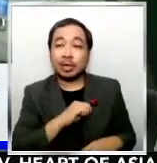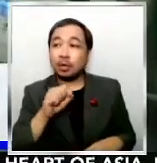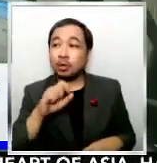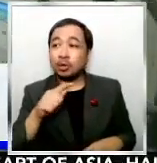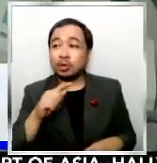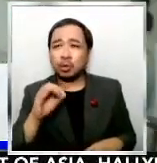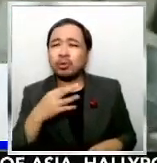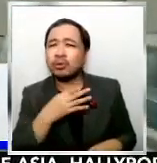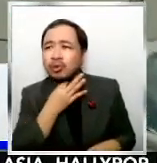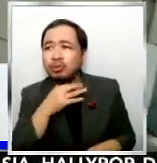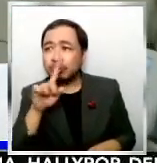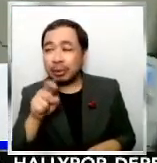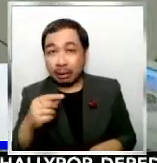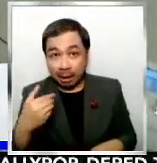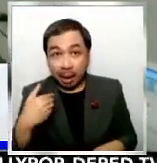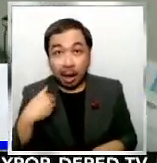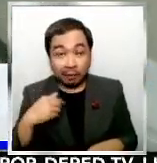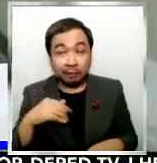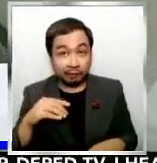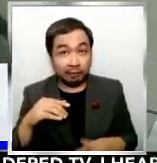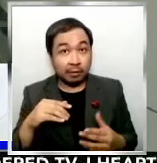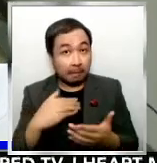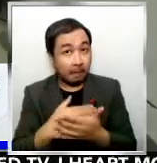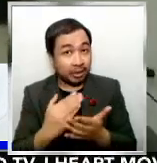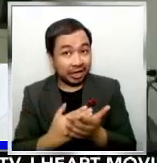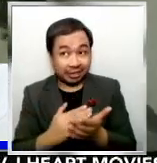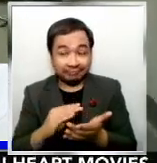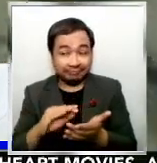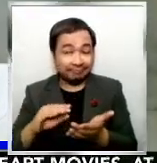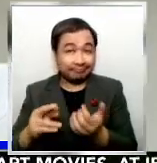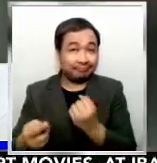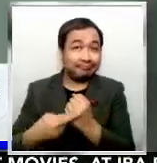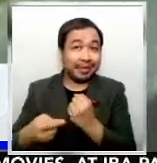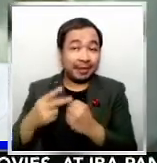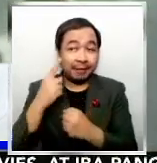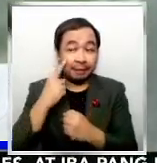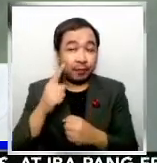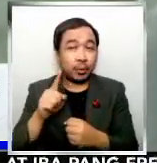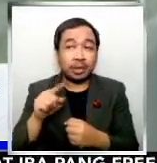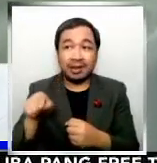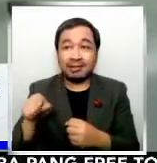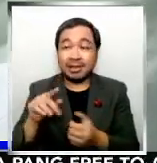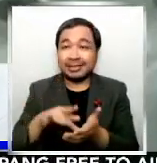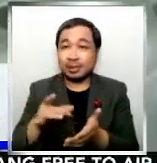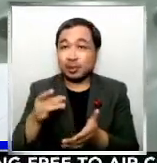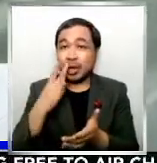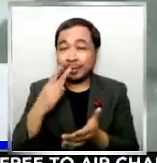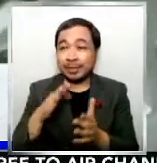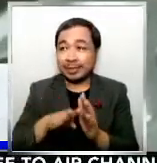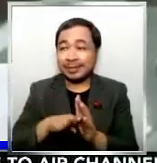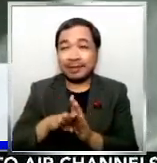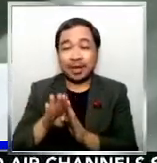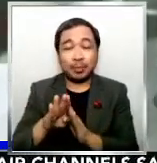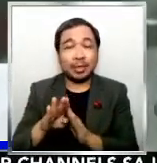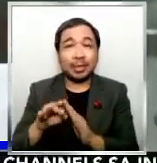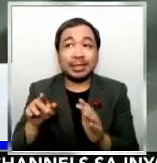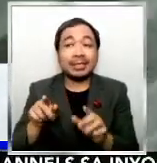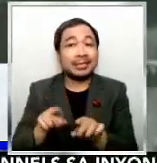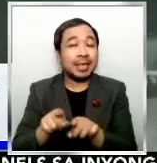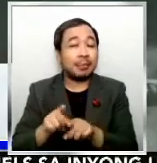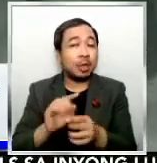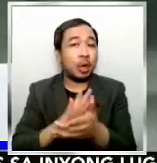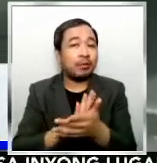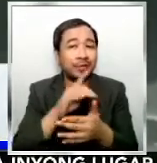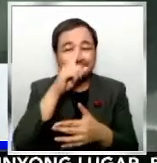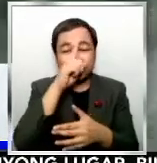nailaang budget ba ang DOH para sa mga developmental drugs laban sa COVID? Ngayon pa lang kasi may ilang bansa tulad ng Amerika, United